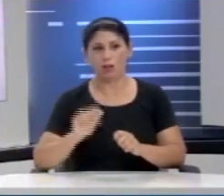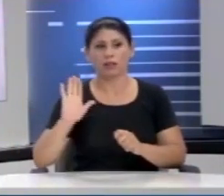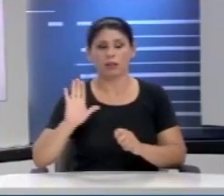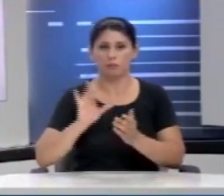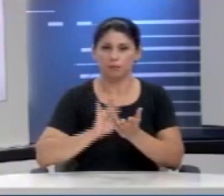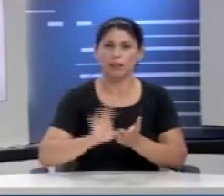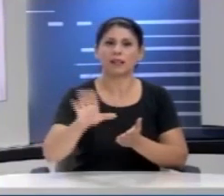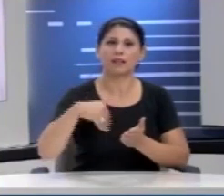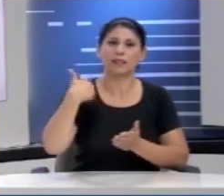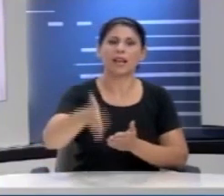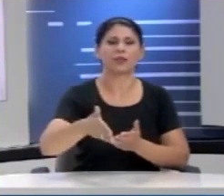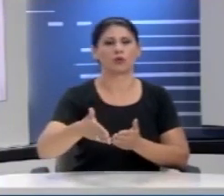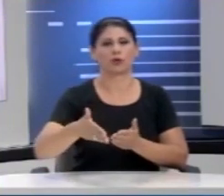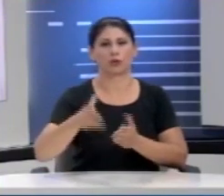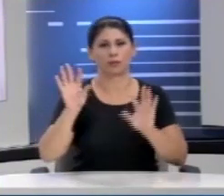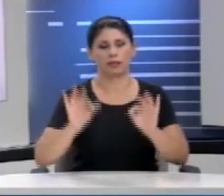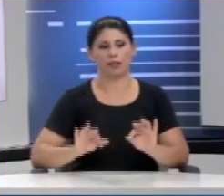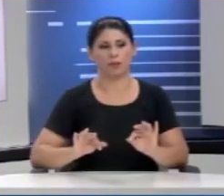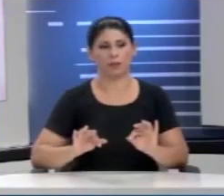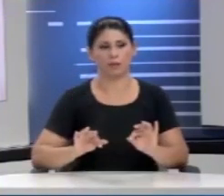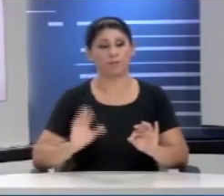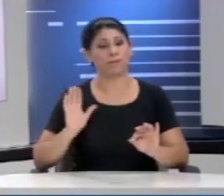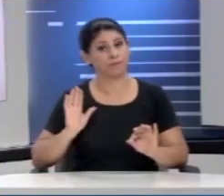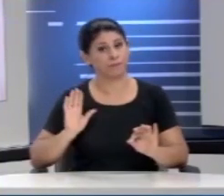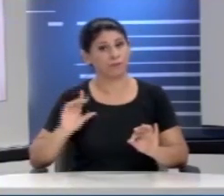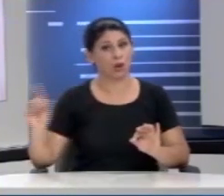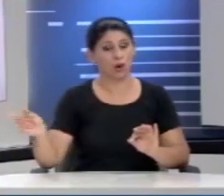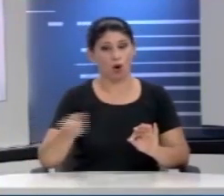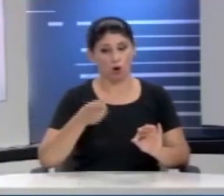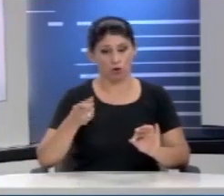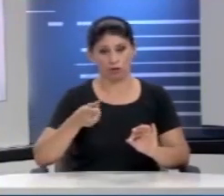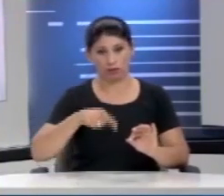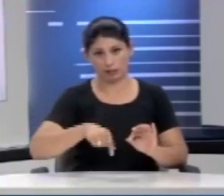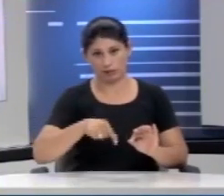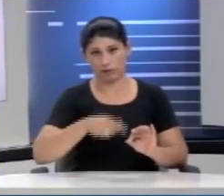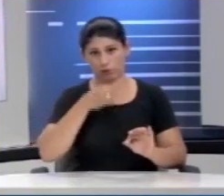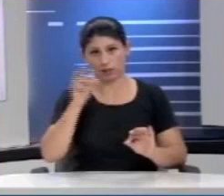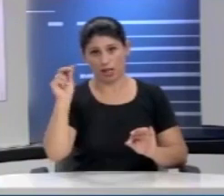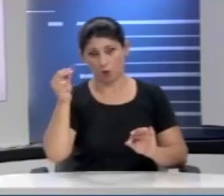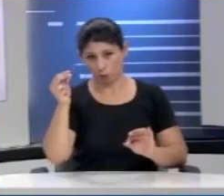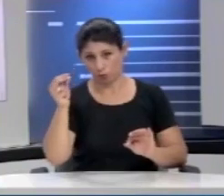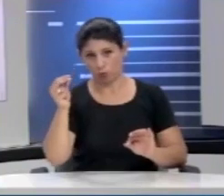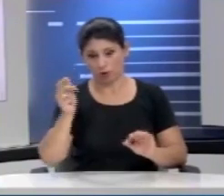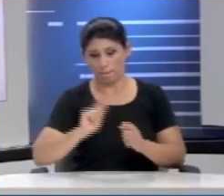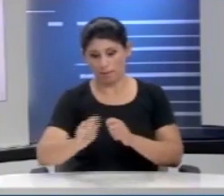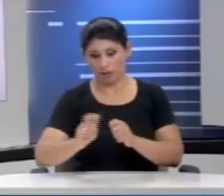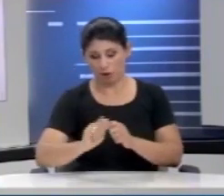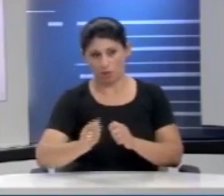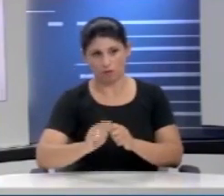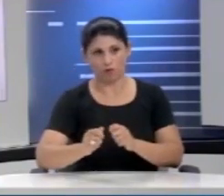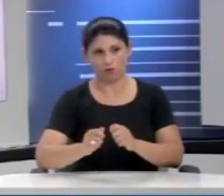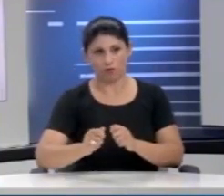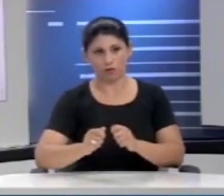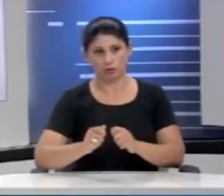να μην πεταχτείς έξω από τη ρύθμιση. Άλλωστε, όλες οι τοποθετήσεις για κουλτούρα πληρωμών